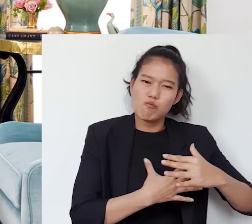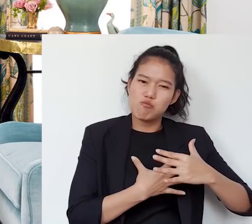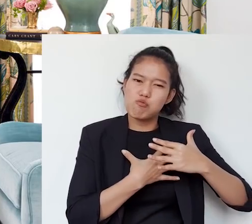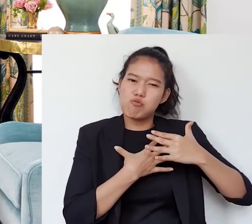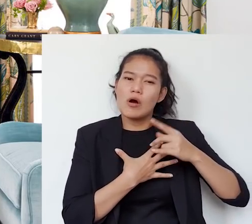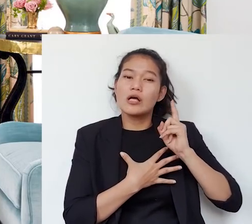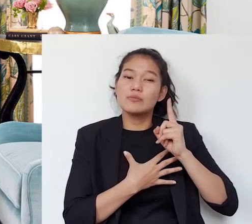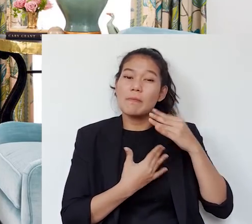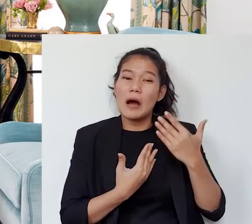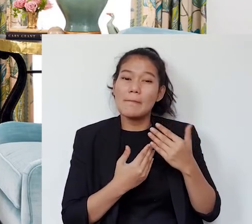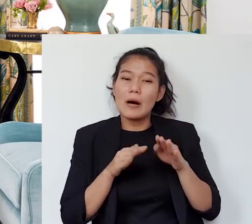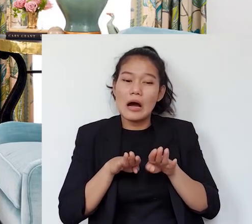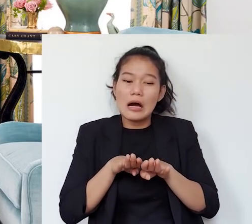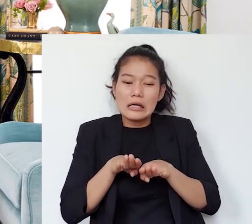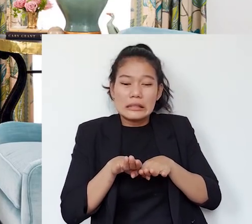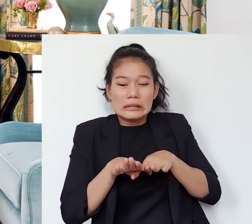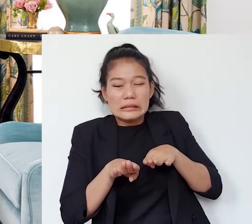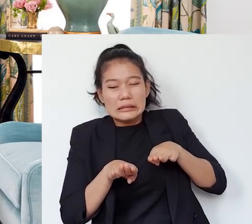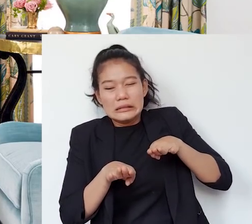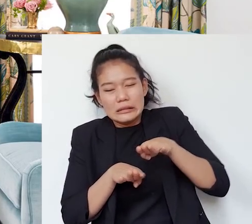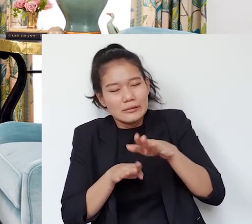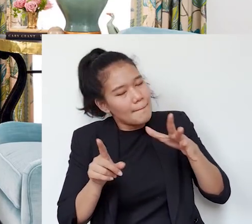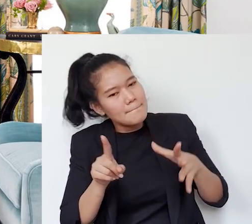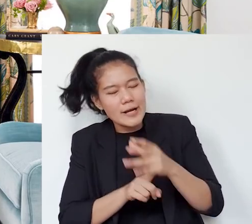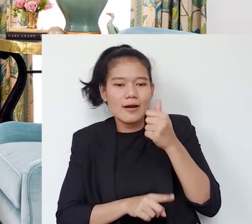kamu selangkah lagi menang.